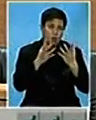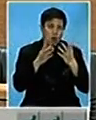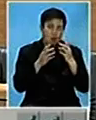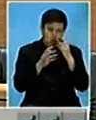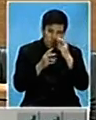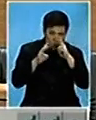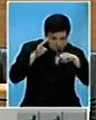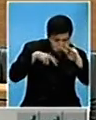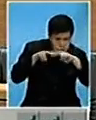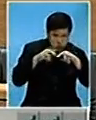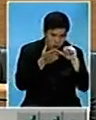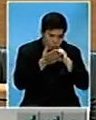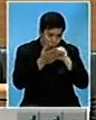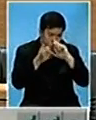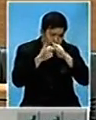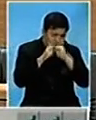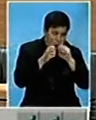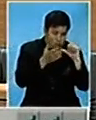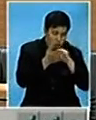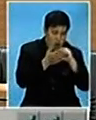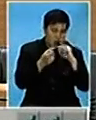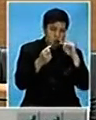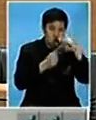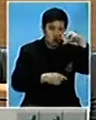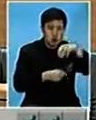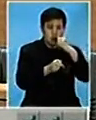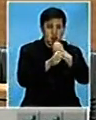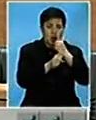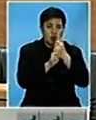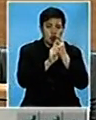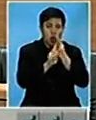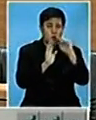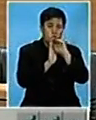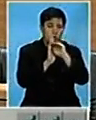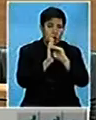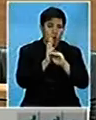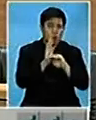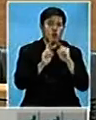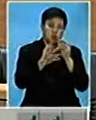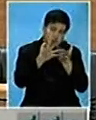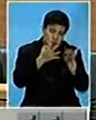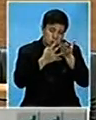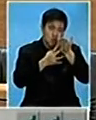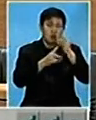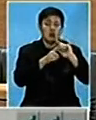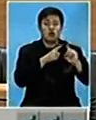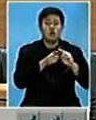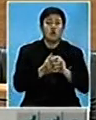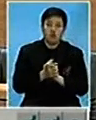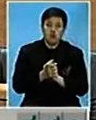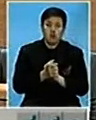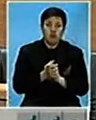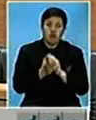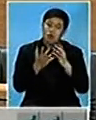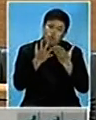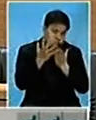กรองและแก้ไขปัญหาด้วยองค์กรตามกระบวนการยุติธรรมตามลำดับชั้นจึงผ่านสะด